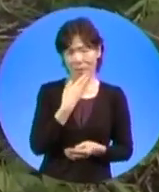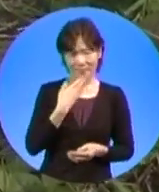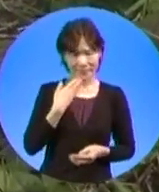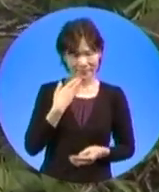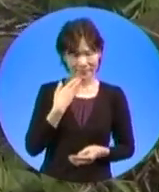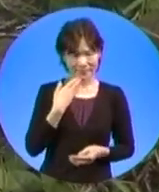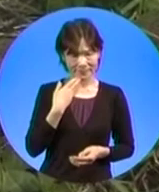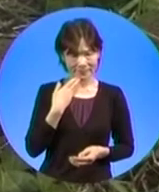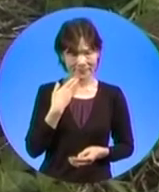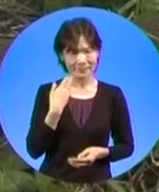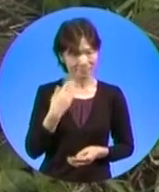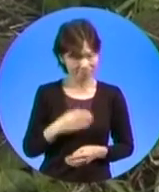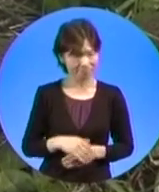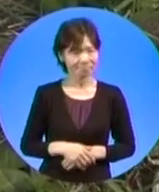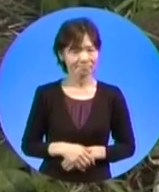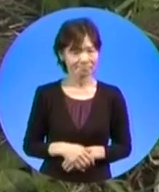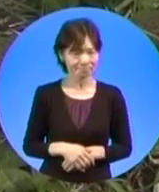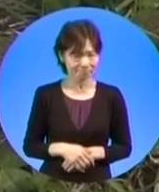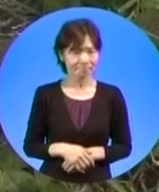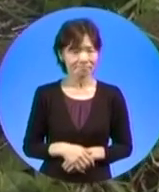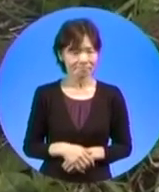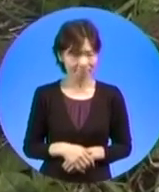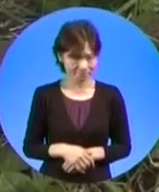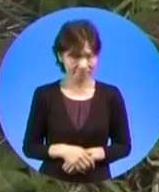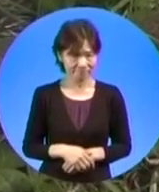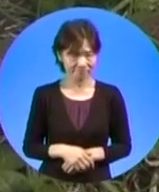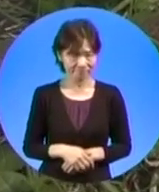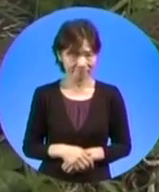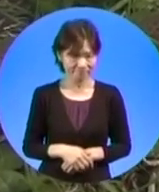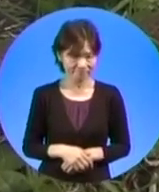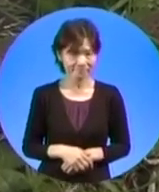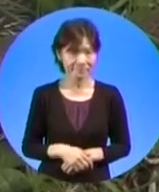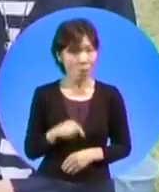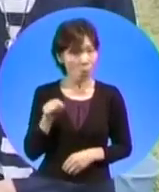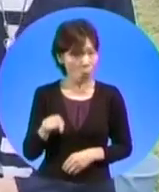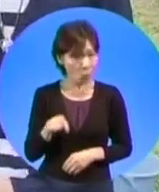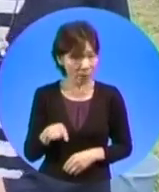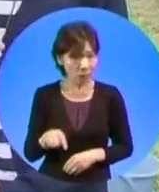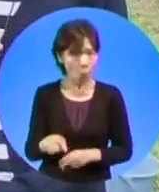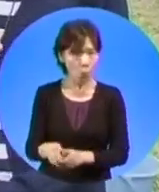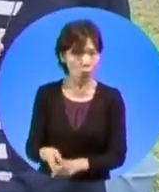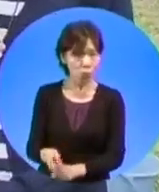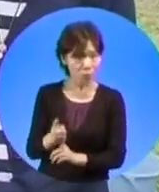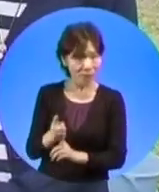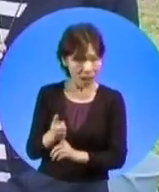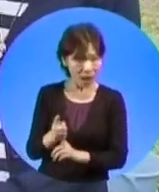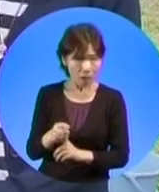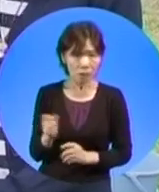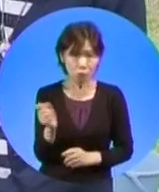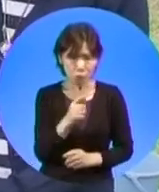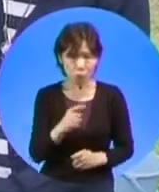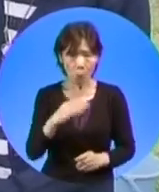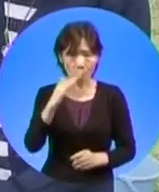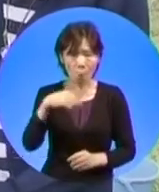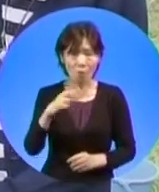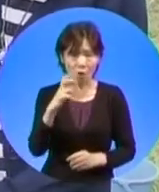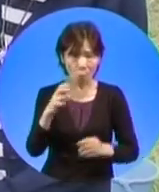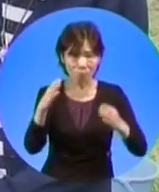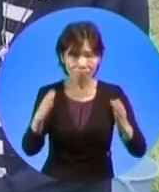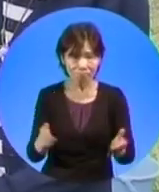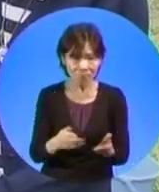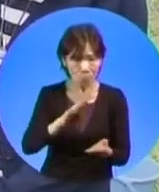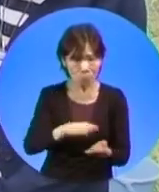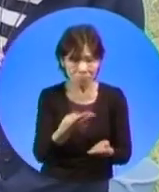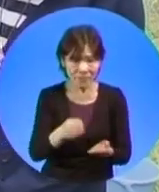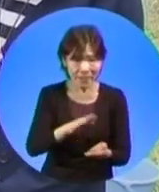しいしね、バター焼きにしても美味しいし、この場でもう釣ったやつすぐもうこんなかけてね、うん、ほんで塩を